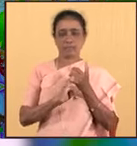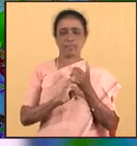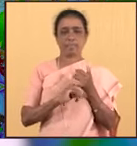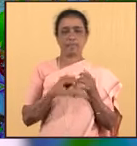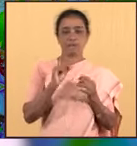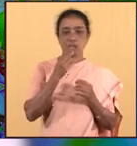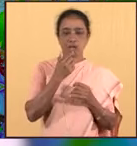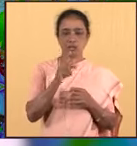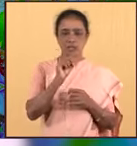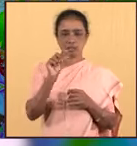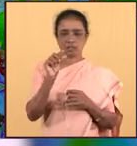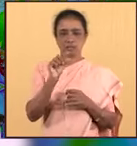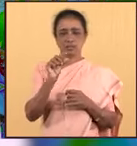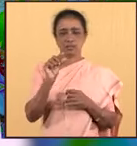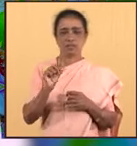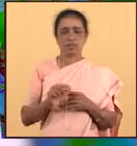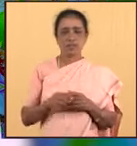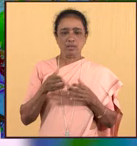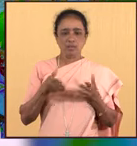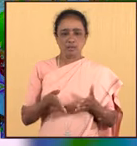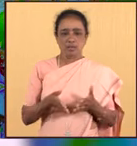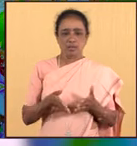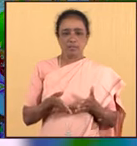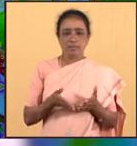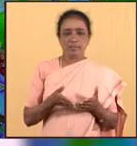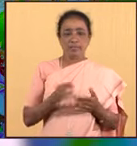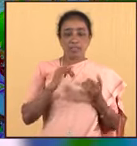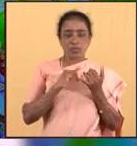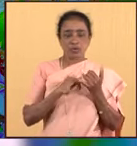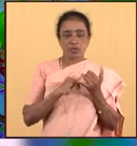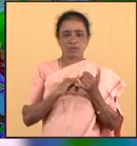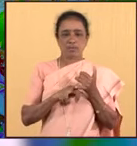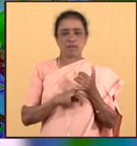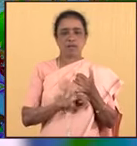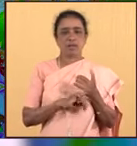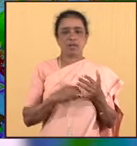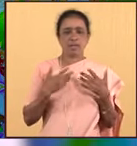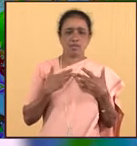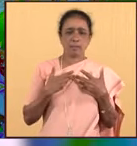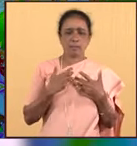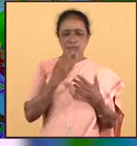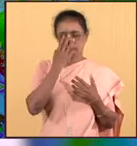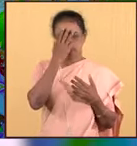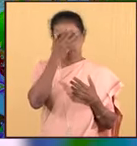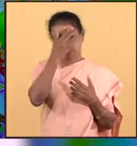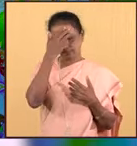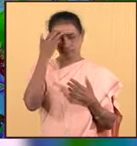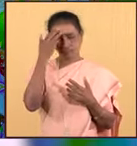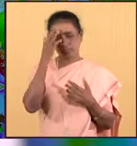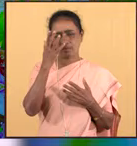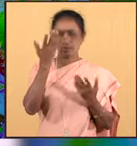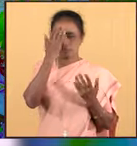செக்குலம் என்ற வார்த்தையிலிருந்து இந்த சமய சார்பற்ற செக்குலம், செக்குலம் என்றால் அட் த